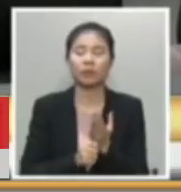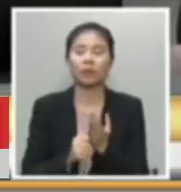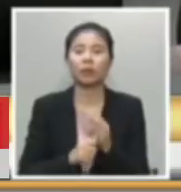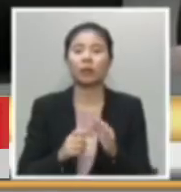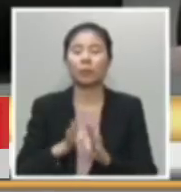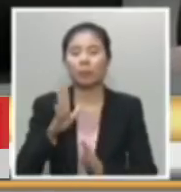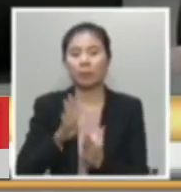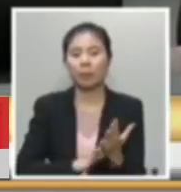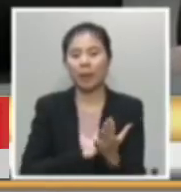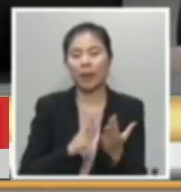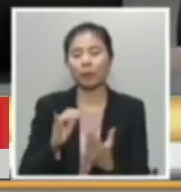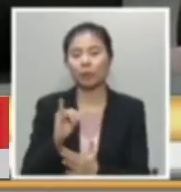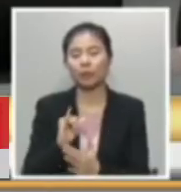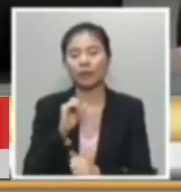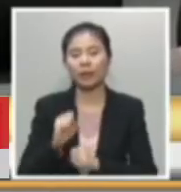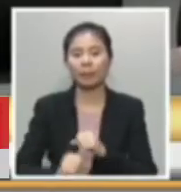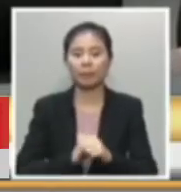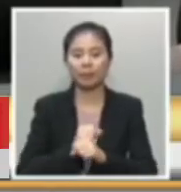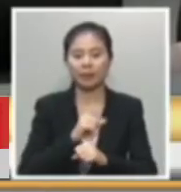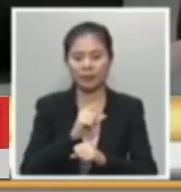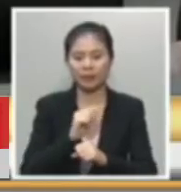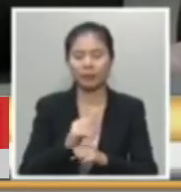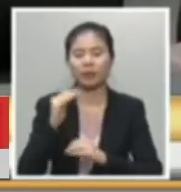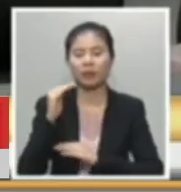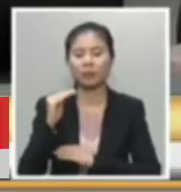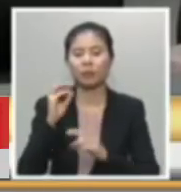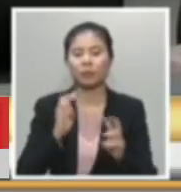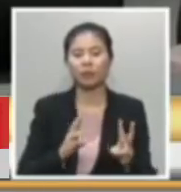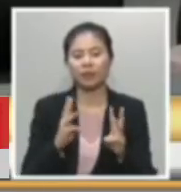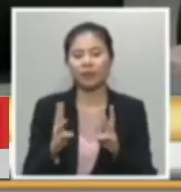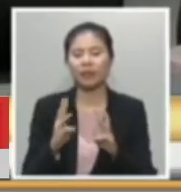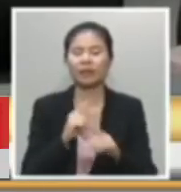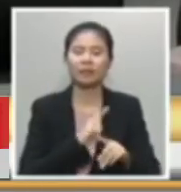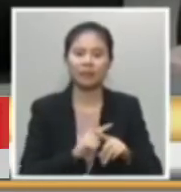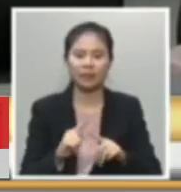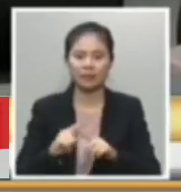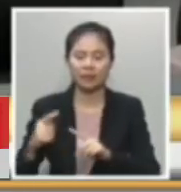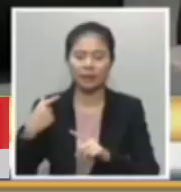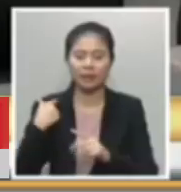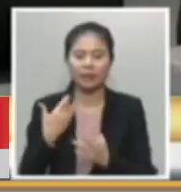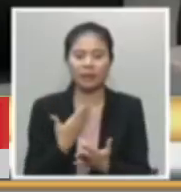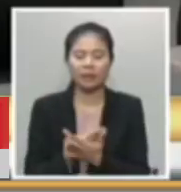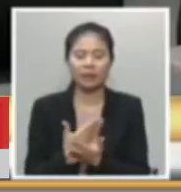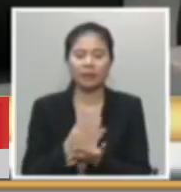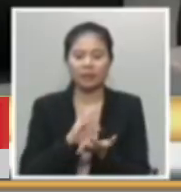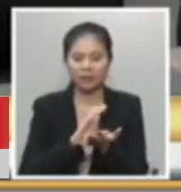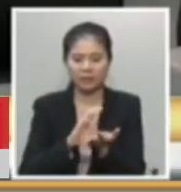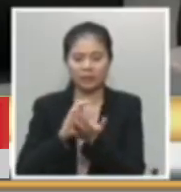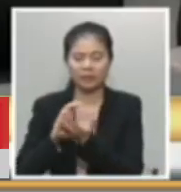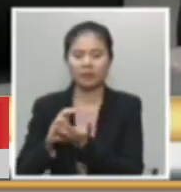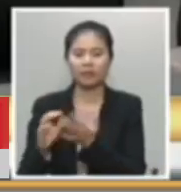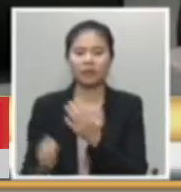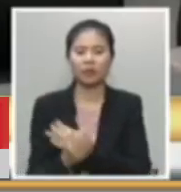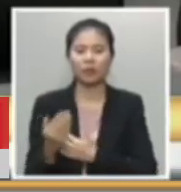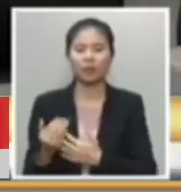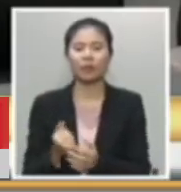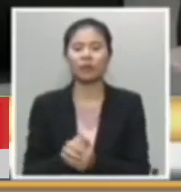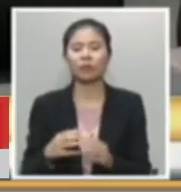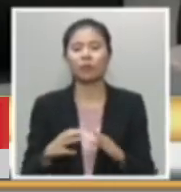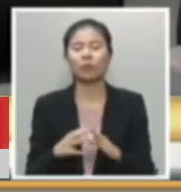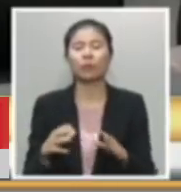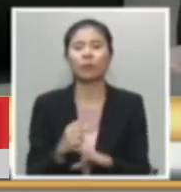ชาติ20ปีท่านเนี่ยกำหนดวิธีการไม่ทั้งหมดเม็ดเงินที่ลงไปไม่มีโอกาสมาจากพรรคการเมือง